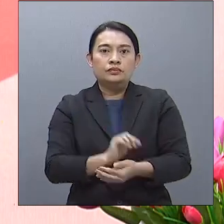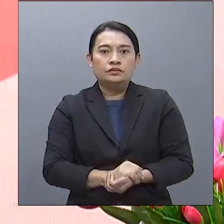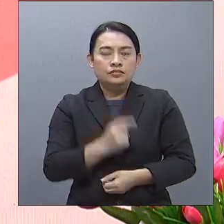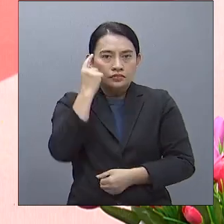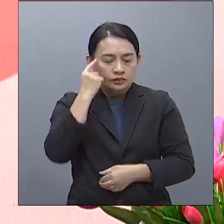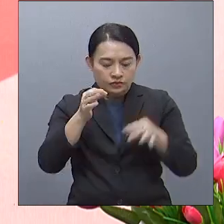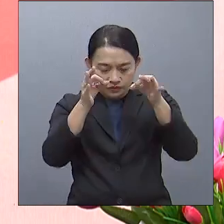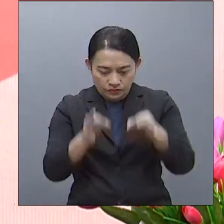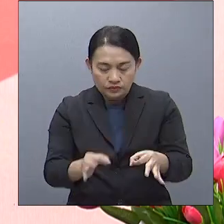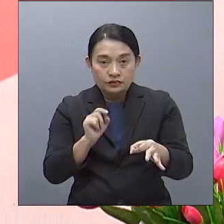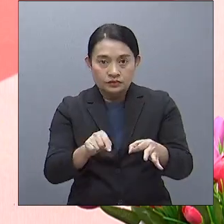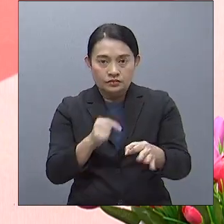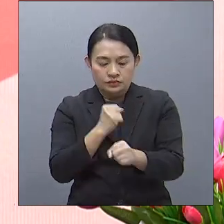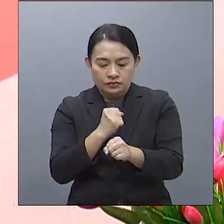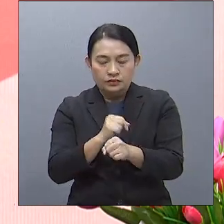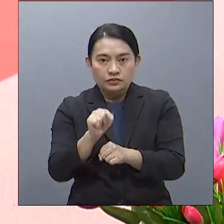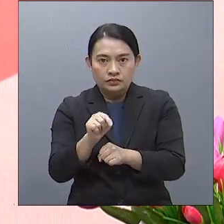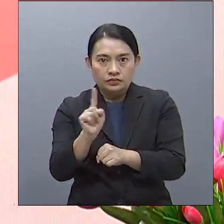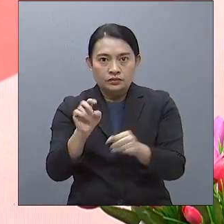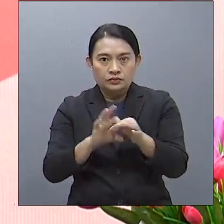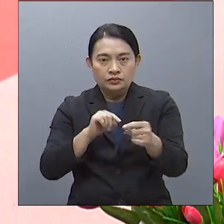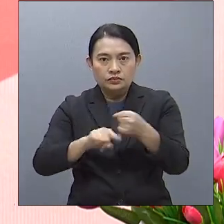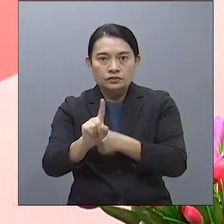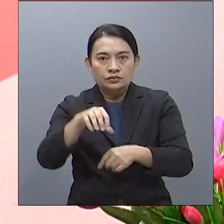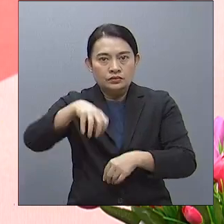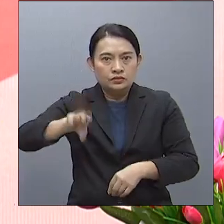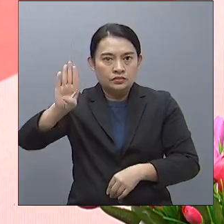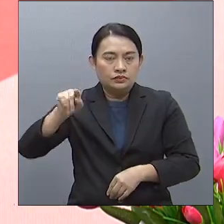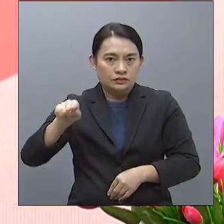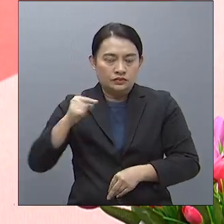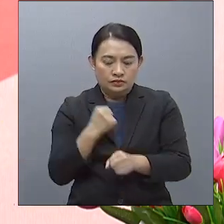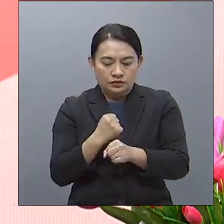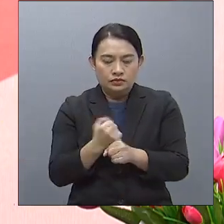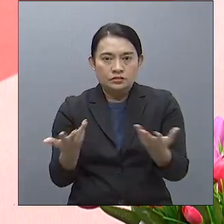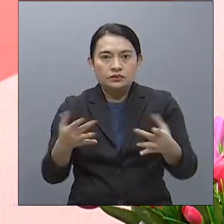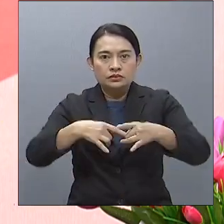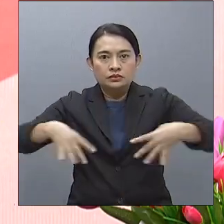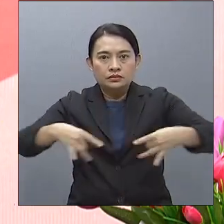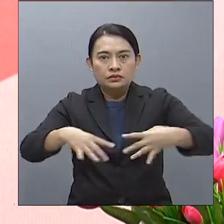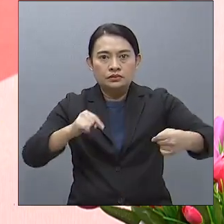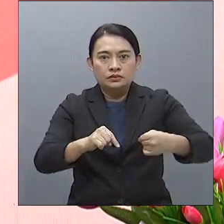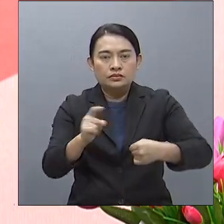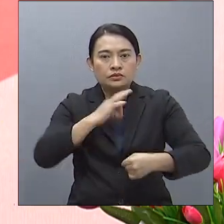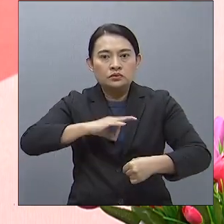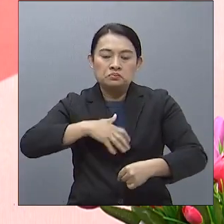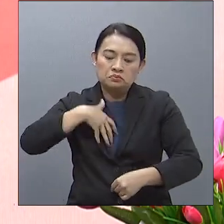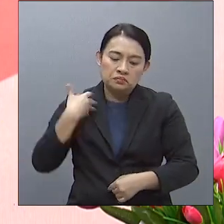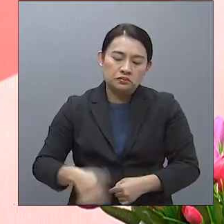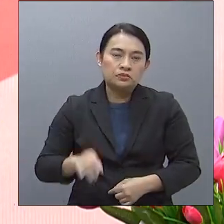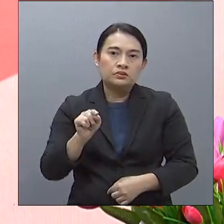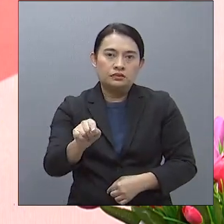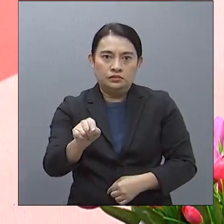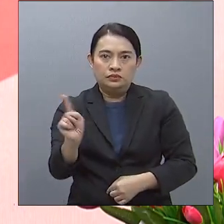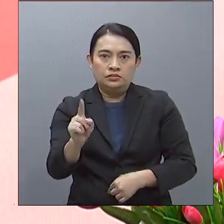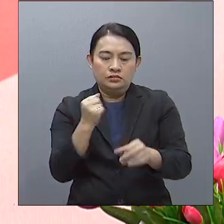จนะครับเขาเรียกเขาเป็นพนักงานเป็นโบรกเกอร์อยู่บริษัทแห่งหนึ่งแต่ทีนี้อาจจะไม่ตอบโจทย์ความสุขในชีวิตครับบวกกับช่วงนี้การทำอะไรที่มัน